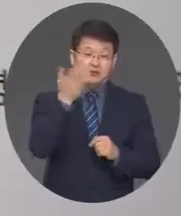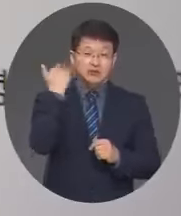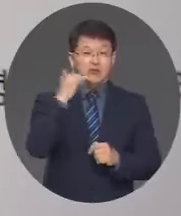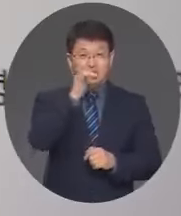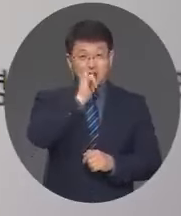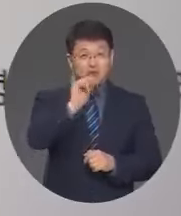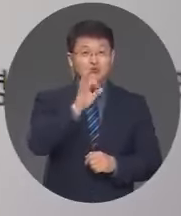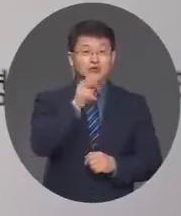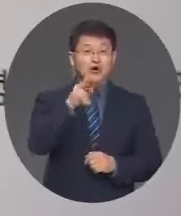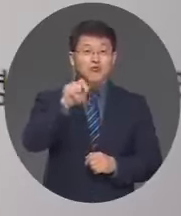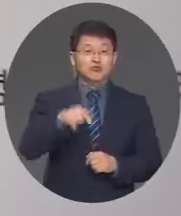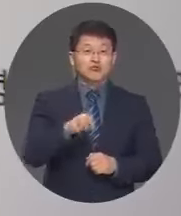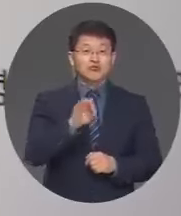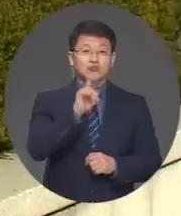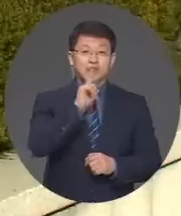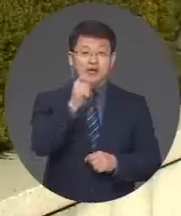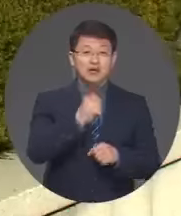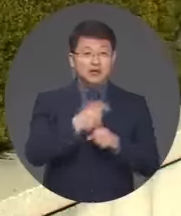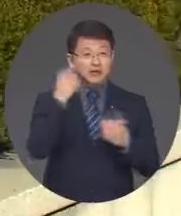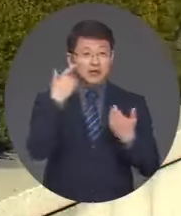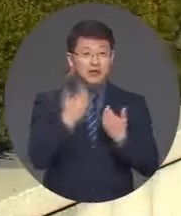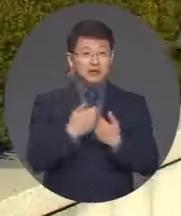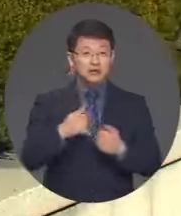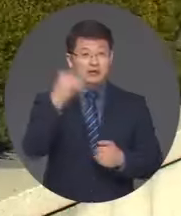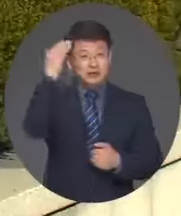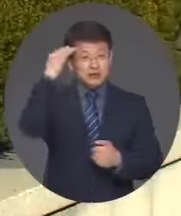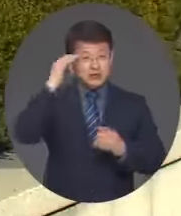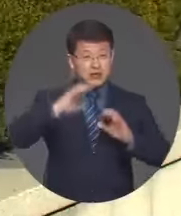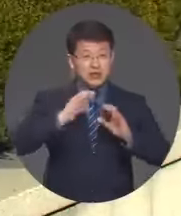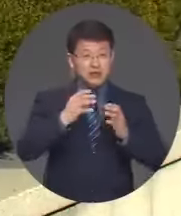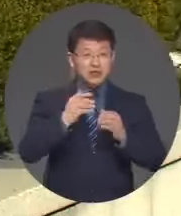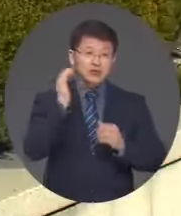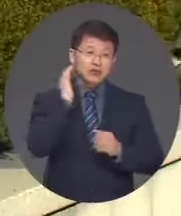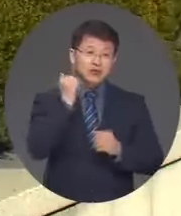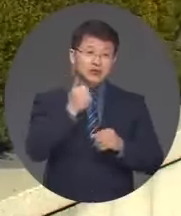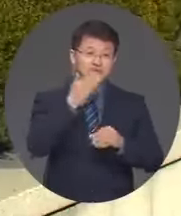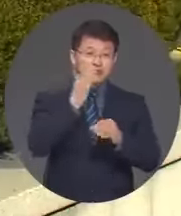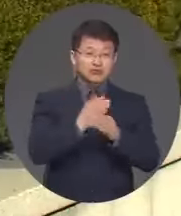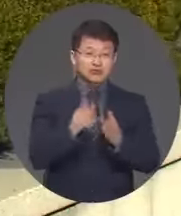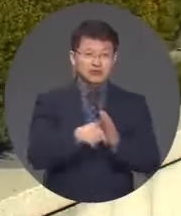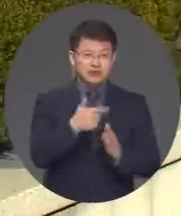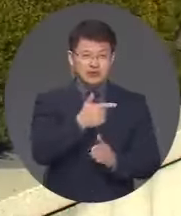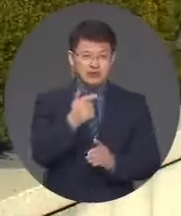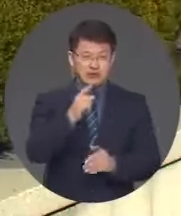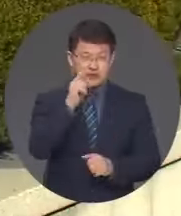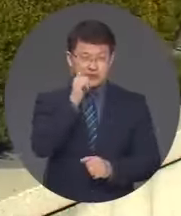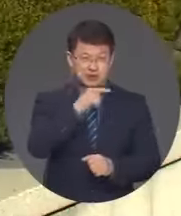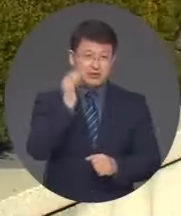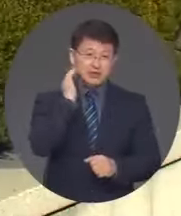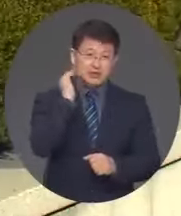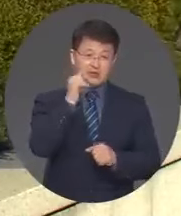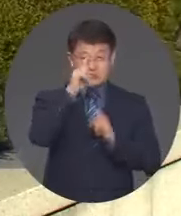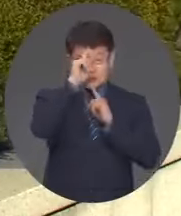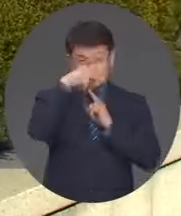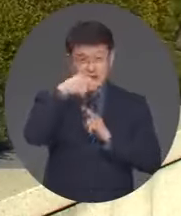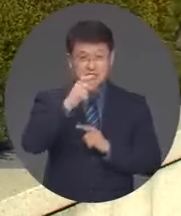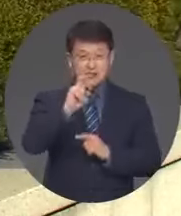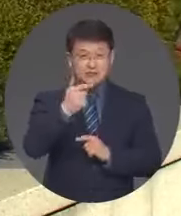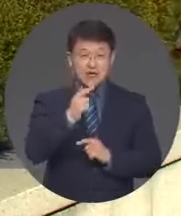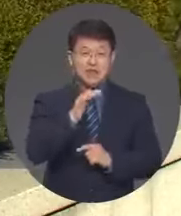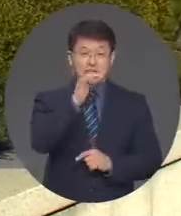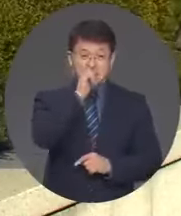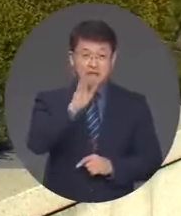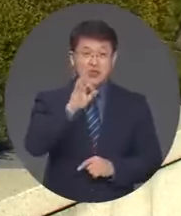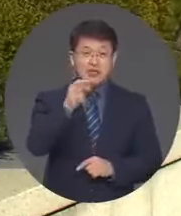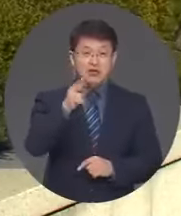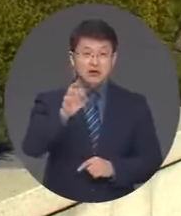반발한 겁니다. 우리 대한민국 역대 대통령 중에서 제일 악질 대통령 이승만을 영웅이라고